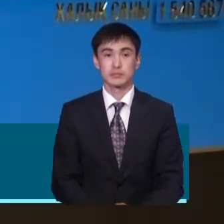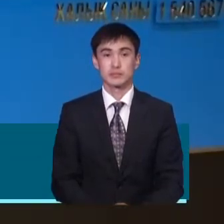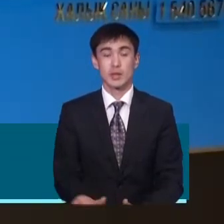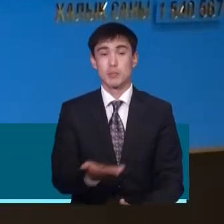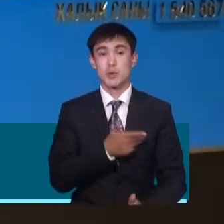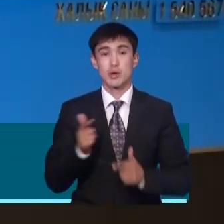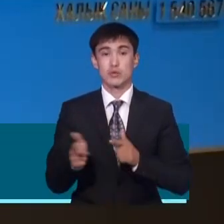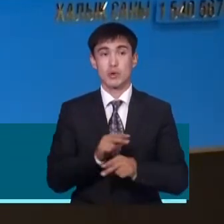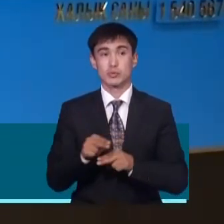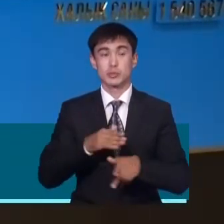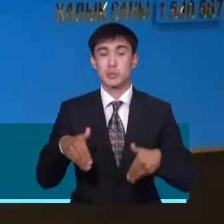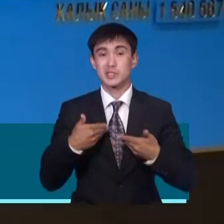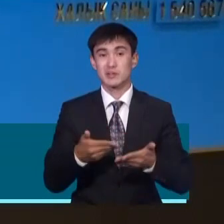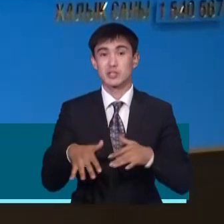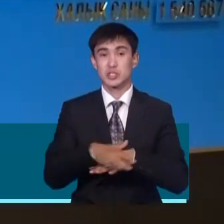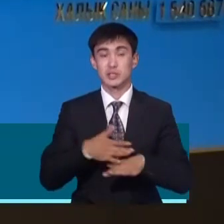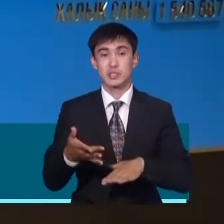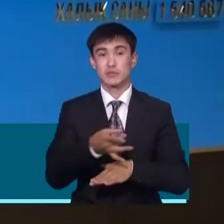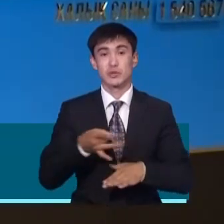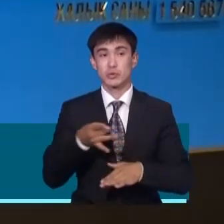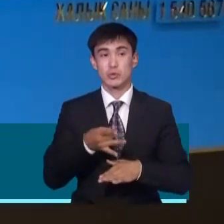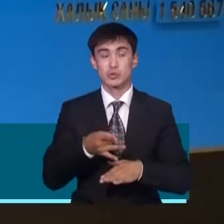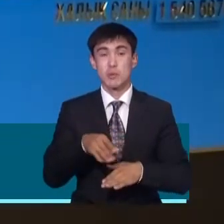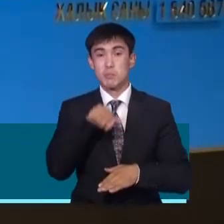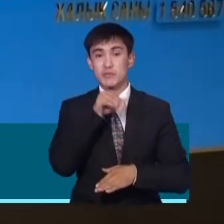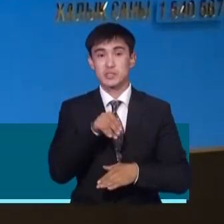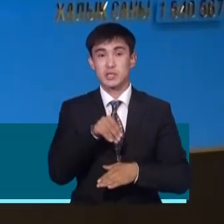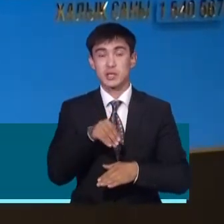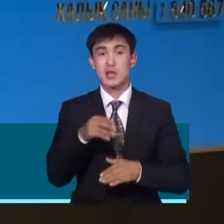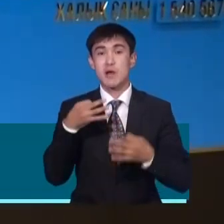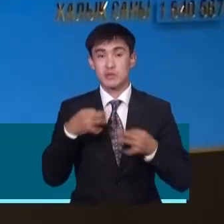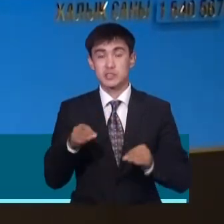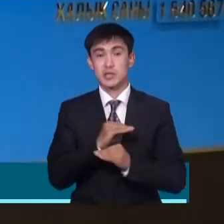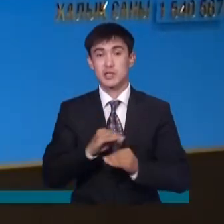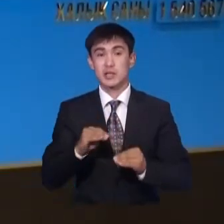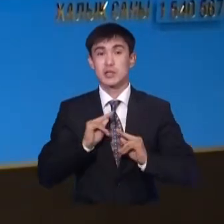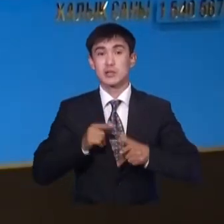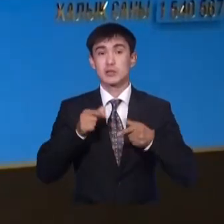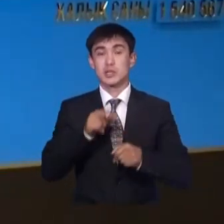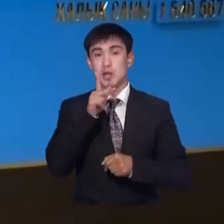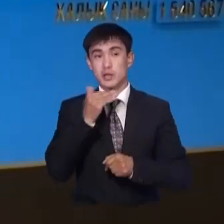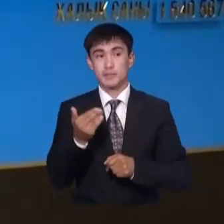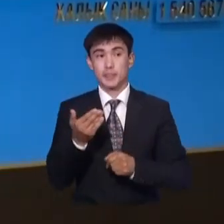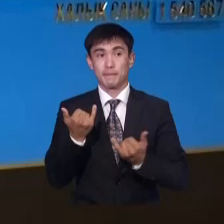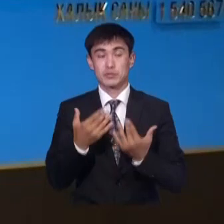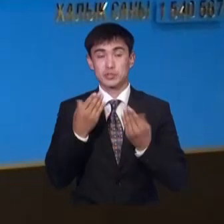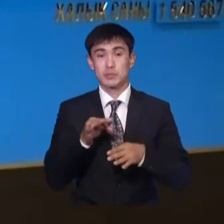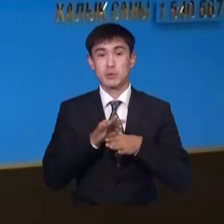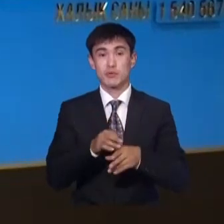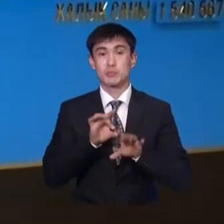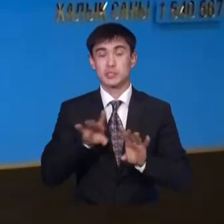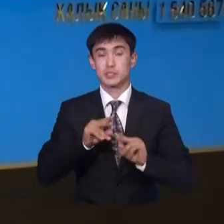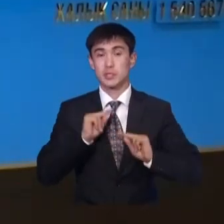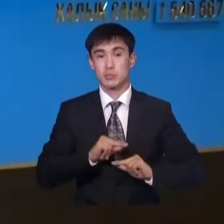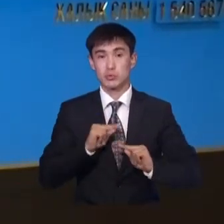Мы готовы обучать и предоставлять жителям нашего региона уже профессионально и легально претендовать на работу в Южной Корее. На сегодня проводим